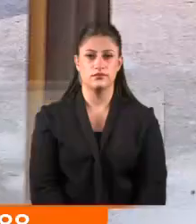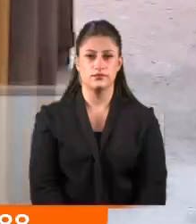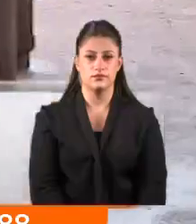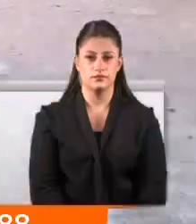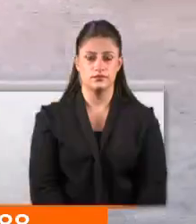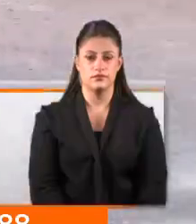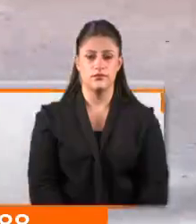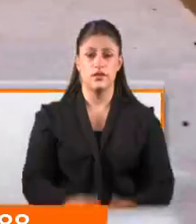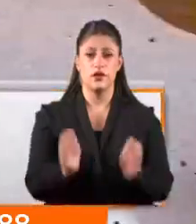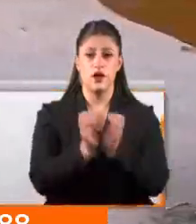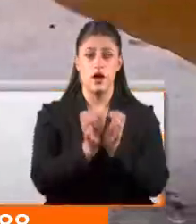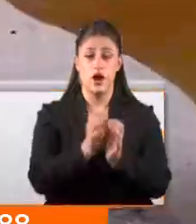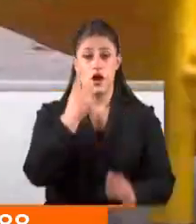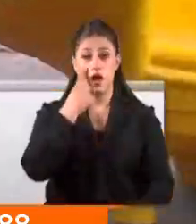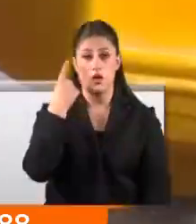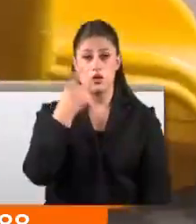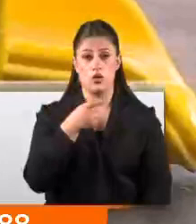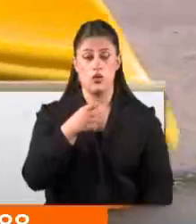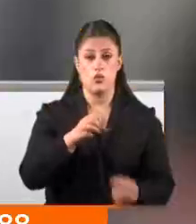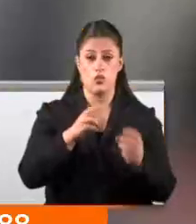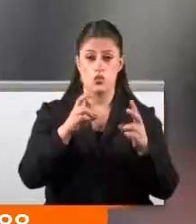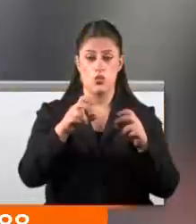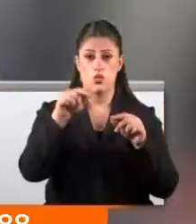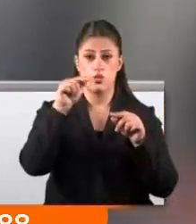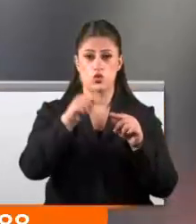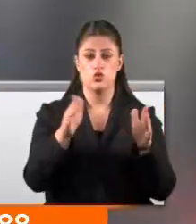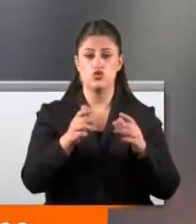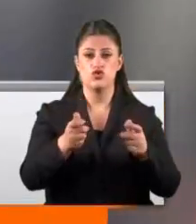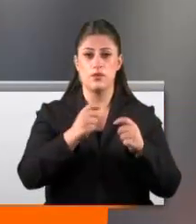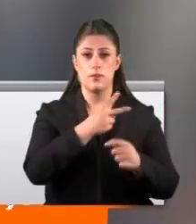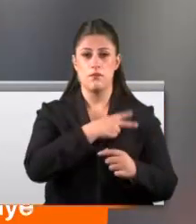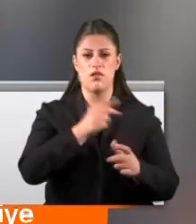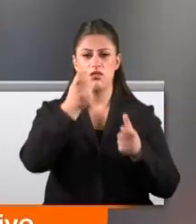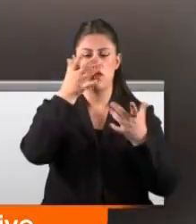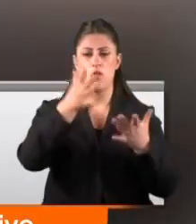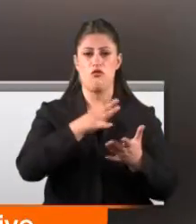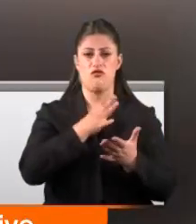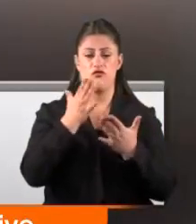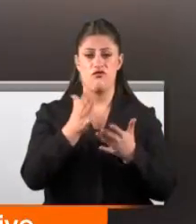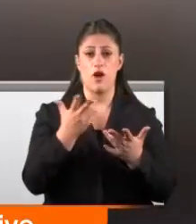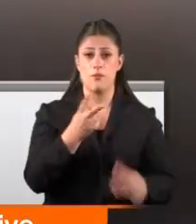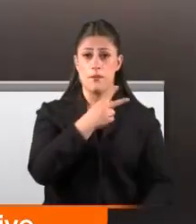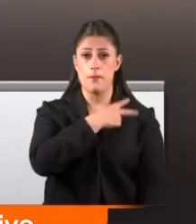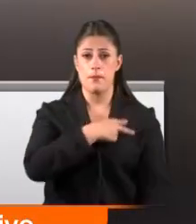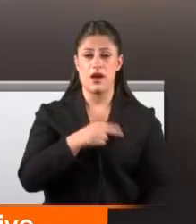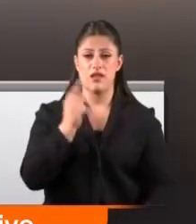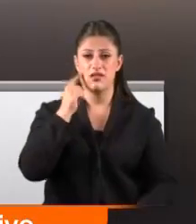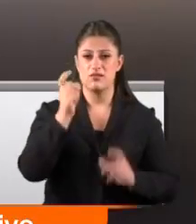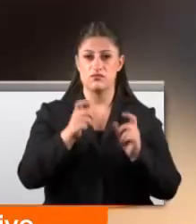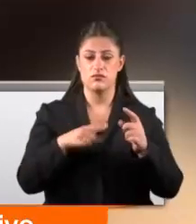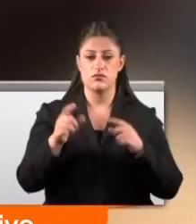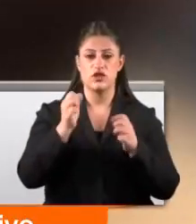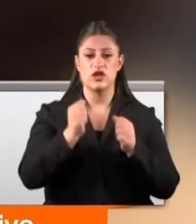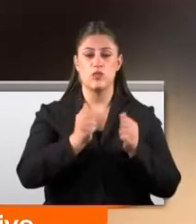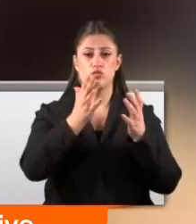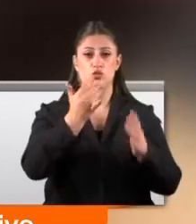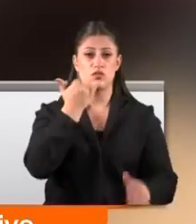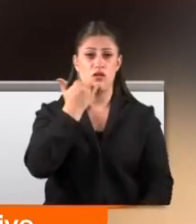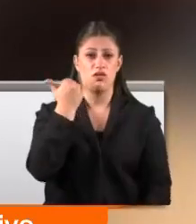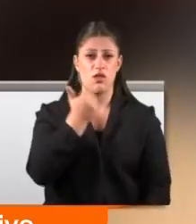parklardır. Aileye göre olayda Küçükçekmece Belediyesi'nin ihmali vardı. Ancak belediye yetkililerinden geçmiş olsun telefonu